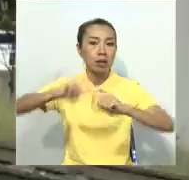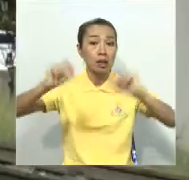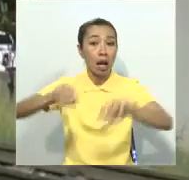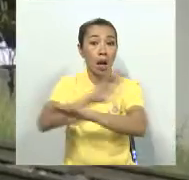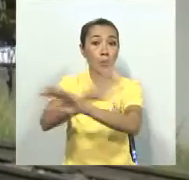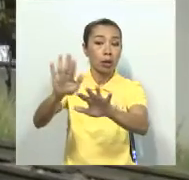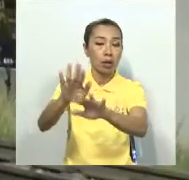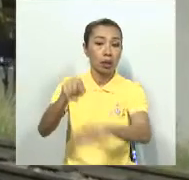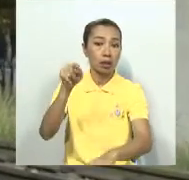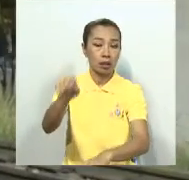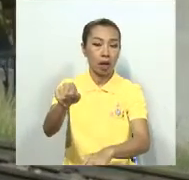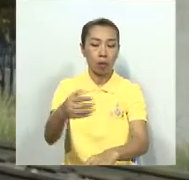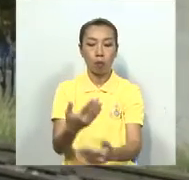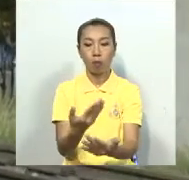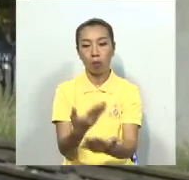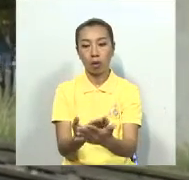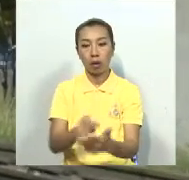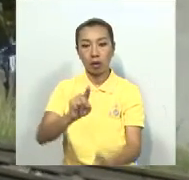งินถึง